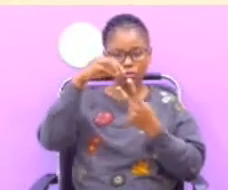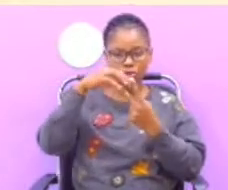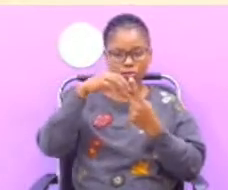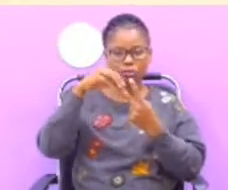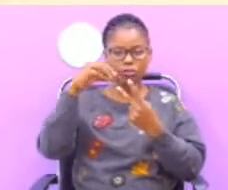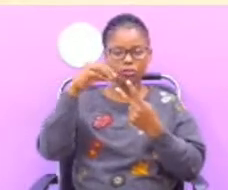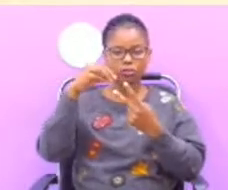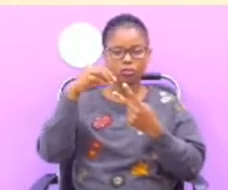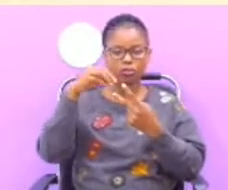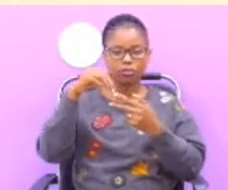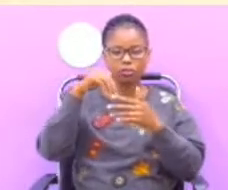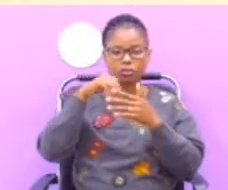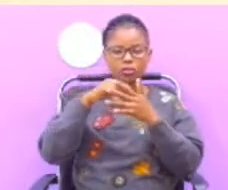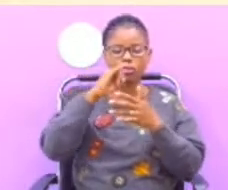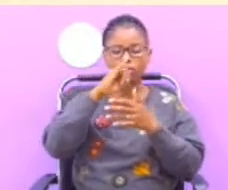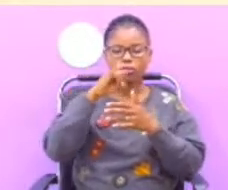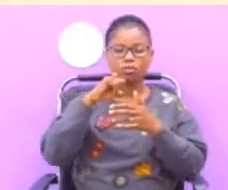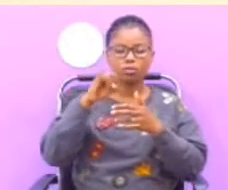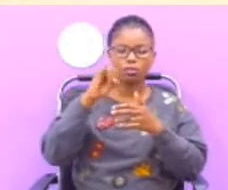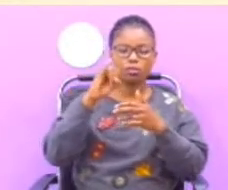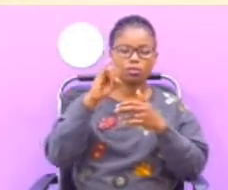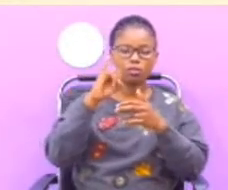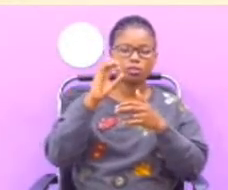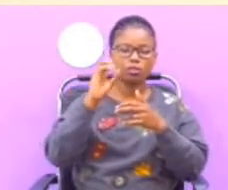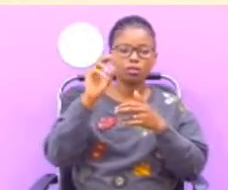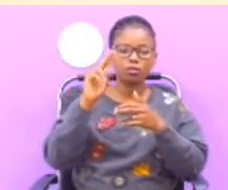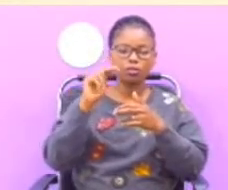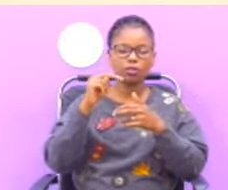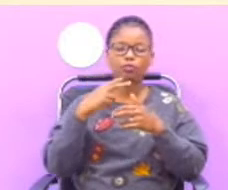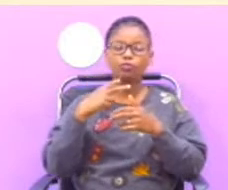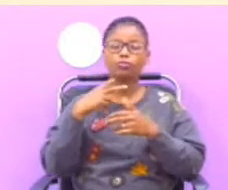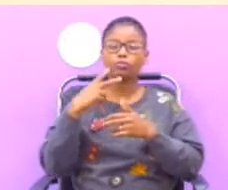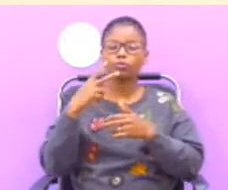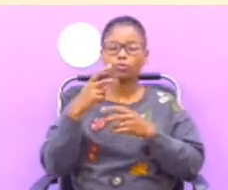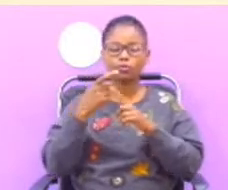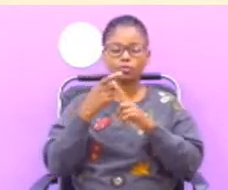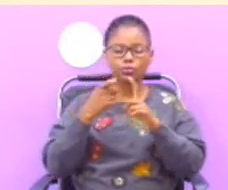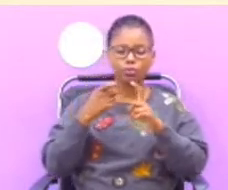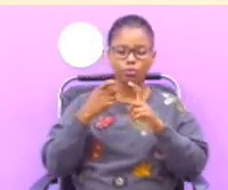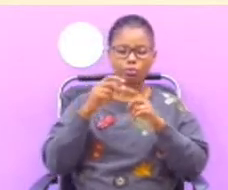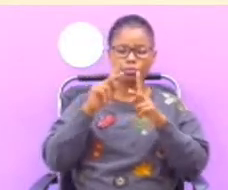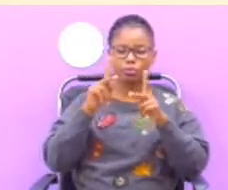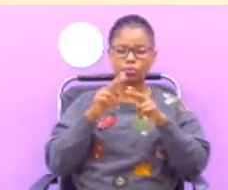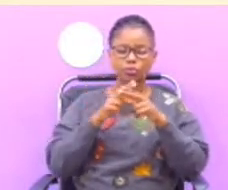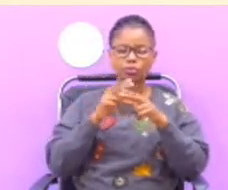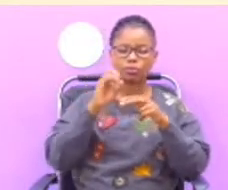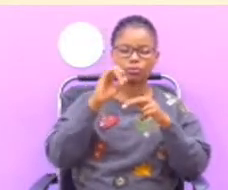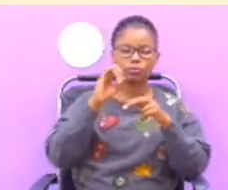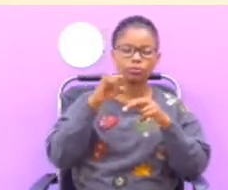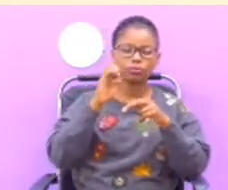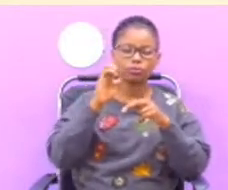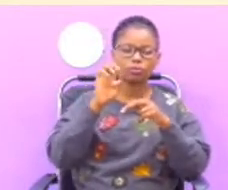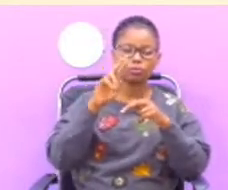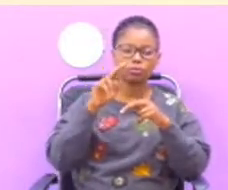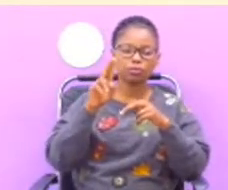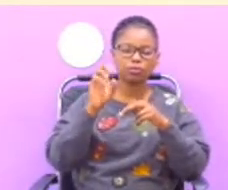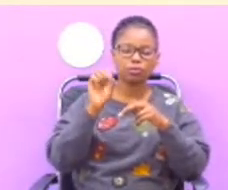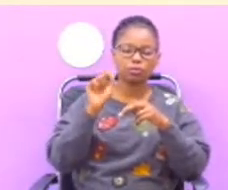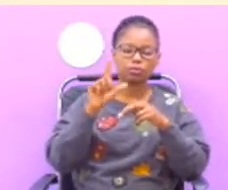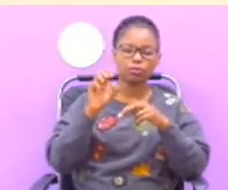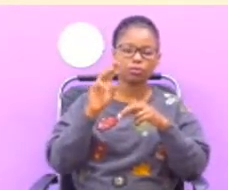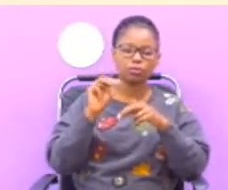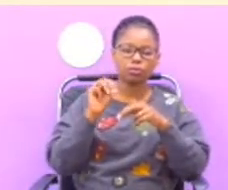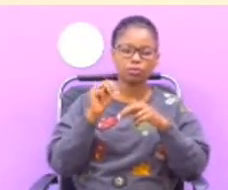agathunguruma Zayuni atumũke mũgambo arĩ Jerusalemu naguo ũrĩithio wa arĩithi